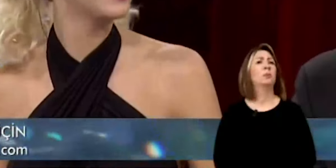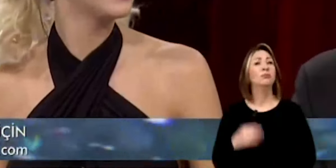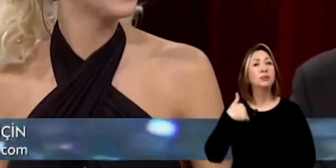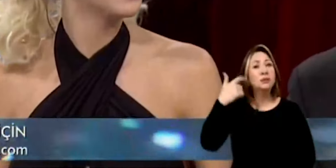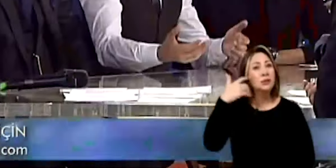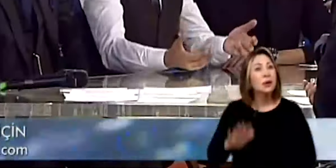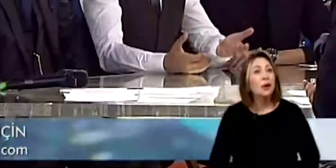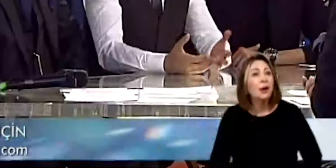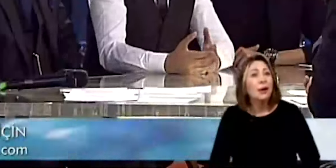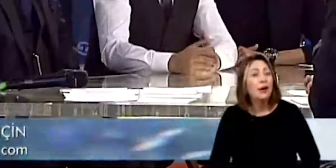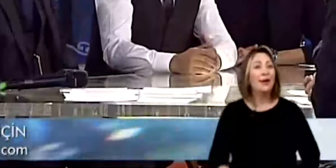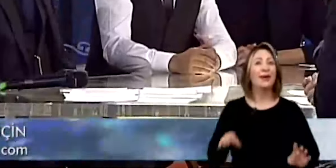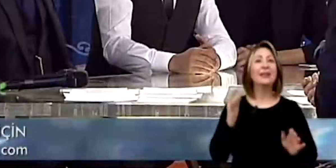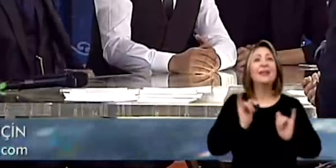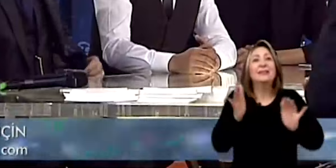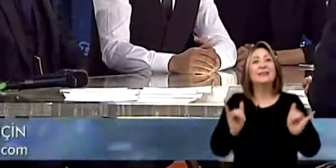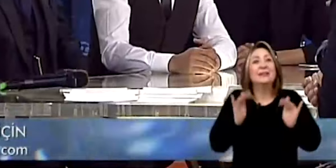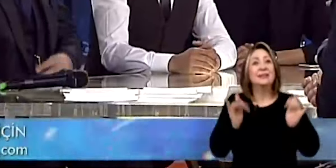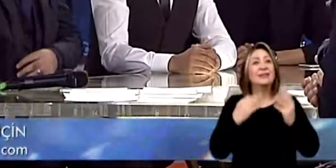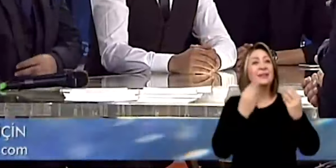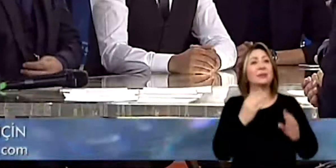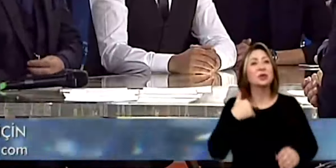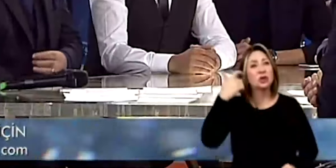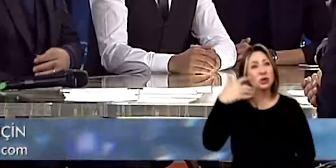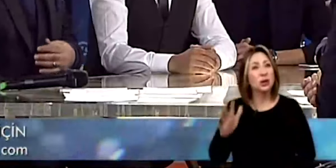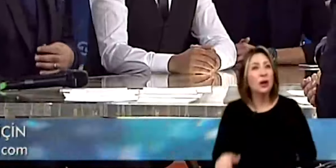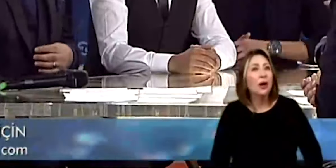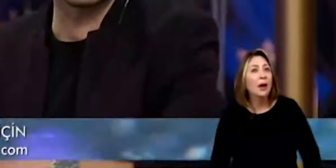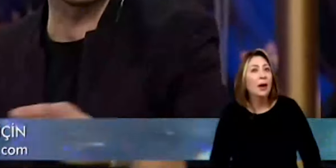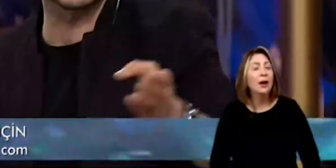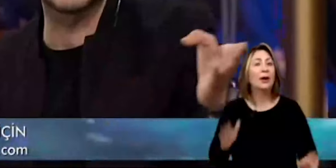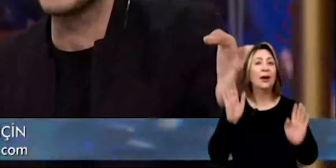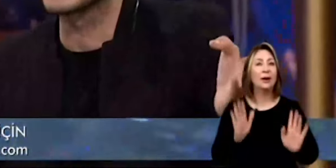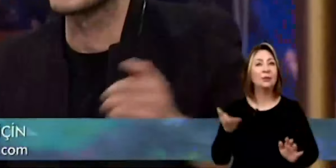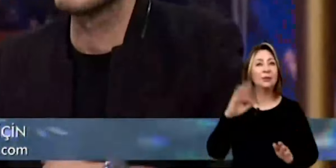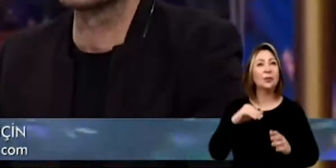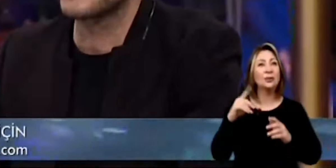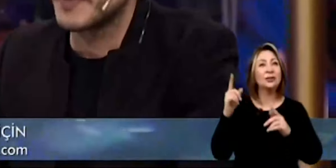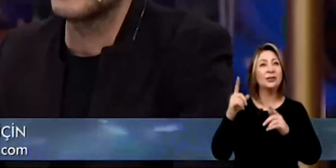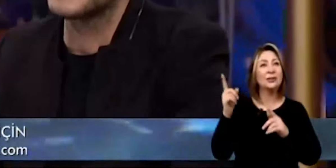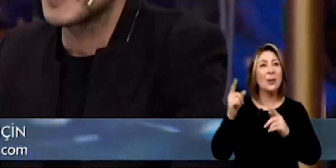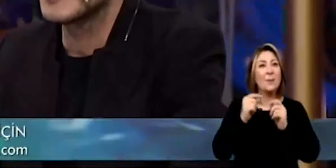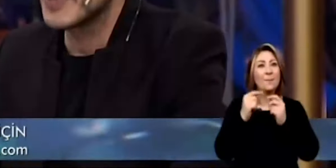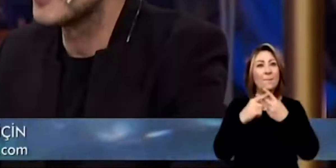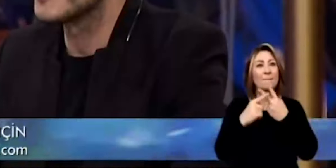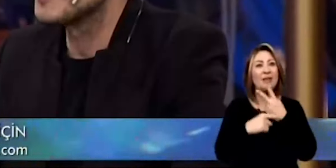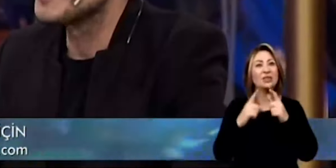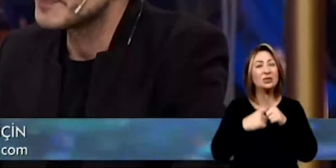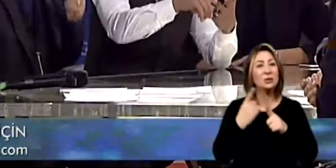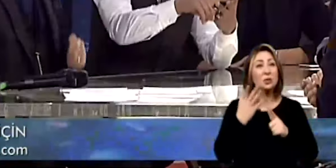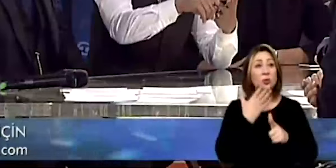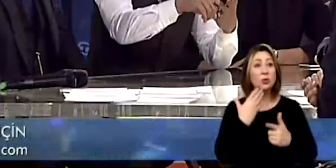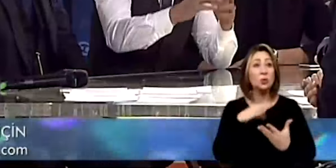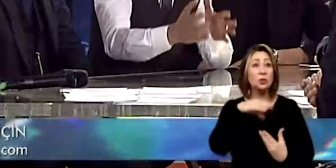şaşkınlığı attıktan sonra hiç rahatsız etmedik. Ne şaşkınlığı? Şaşkınlığı? Hayır, şaşkınlık. Bir şaşkınlık nedir? Yaşadık ilk başta. Sonra Jerfi Bey sağ olsun bütün sohbeti çok o yaptı. Şık, yok, evet. Çok